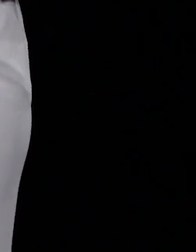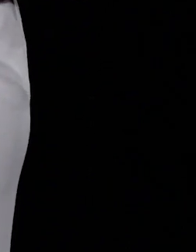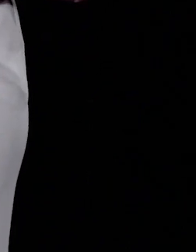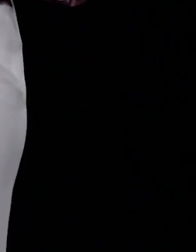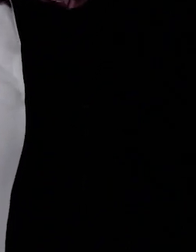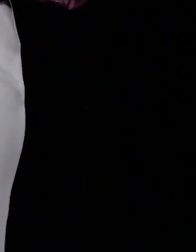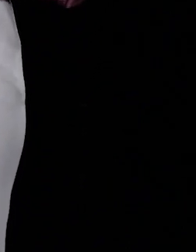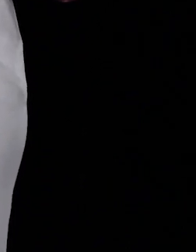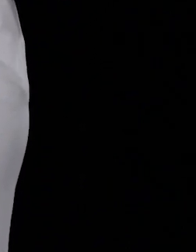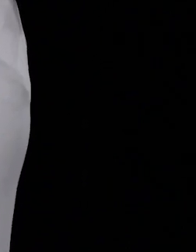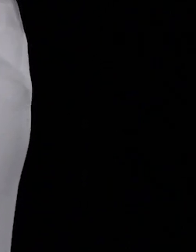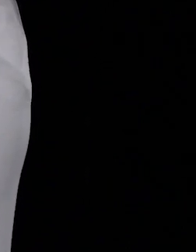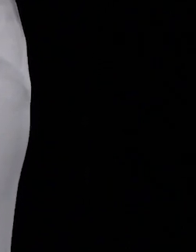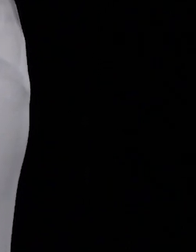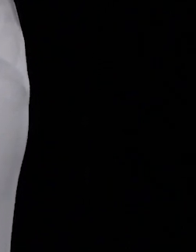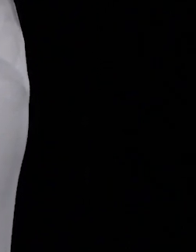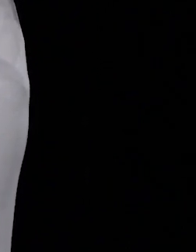유튜브 구독으로 함께하세요